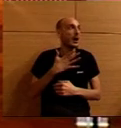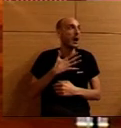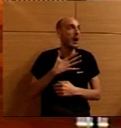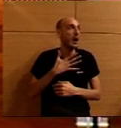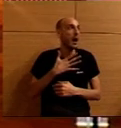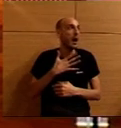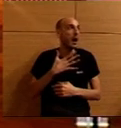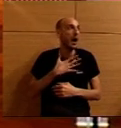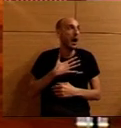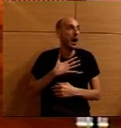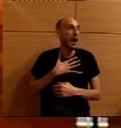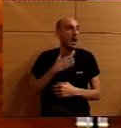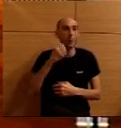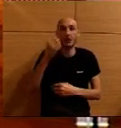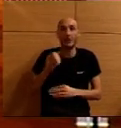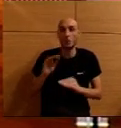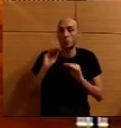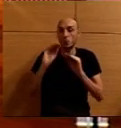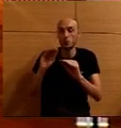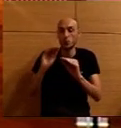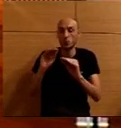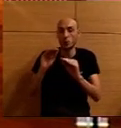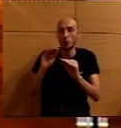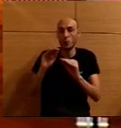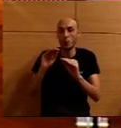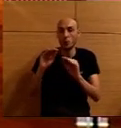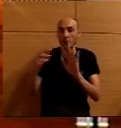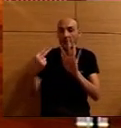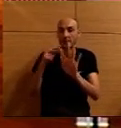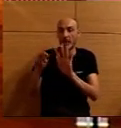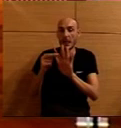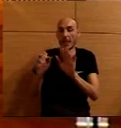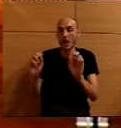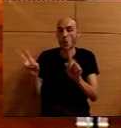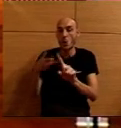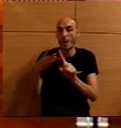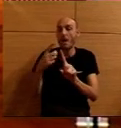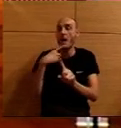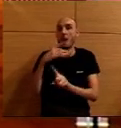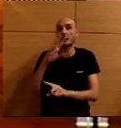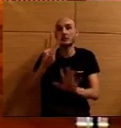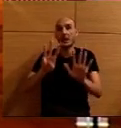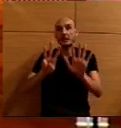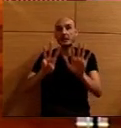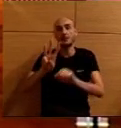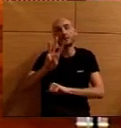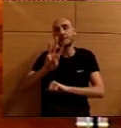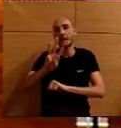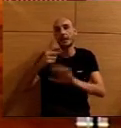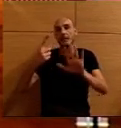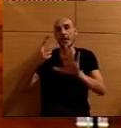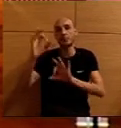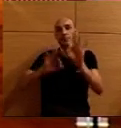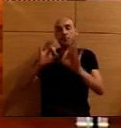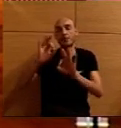la seva gestió és que té el 36% de vacants, com un exemple de que moltes vegades exigir als demés